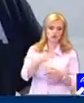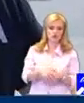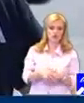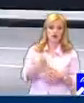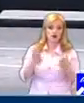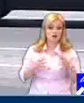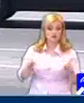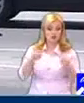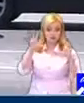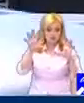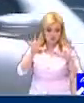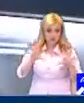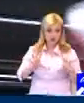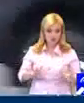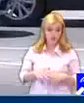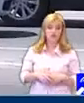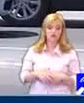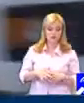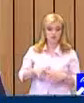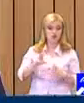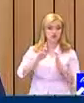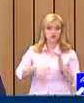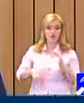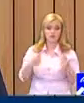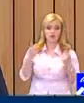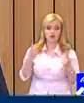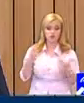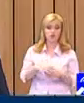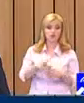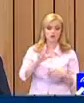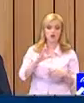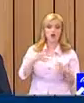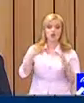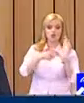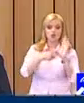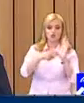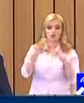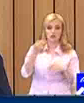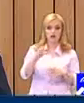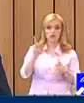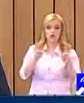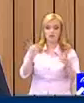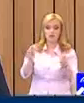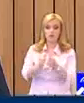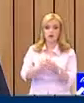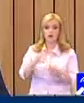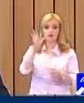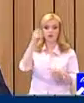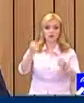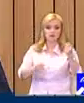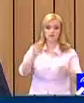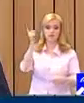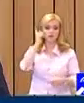primi o amendă de până la 600 de lei și 3 puncte de penalizare. Practicile internaționale, unele din ele sunt mult mai dure. Ca